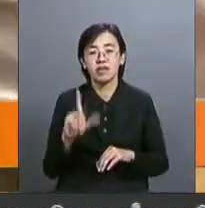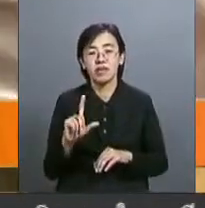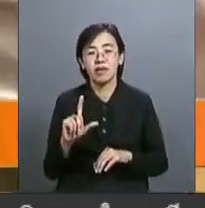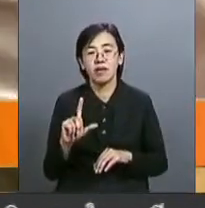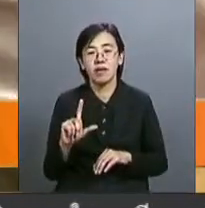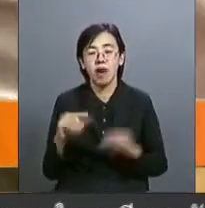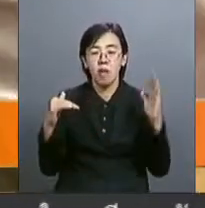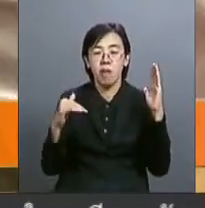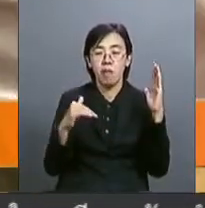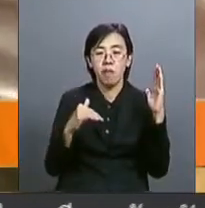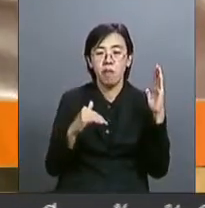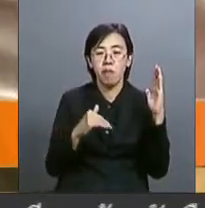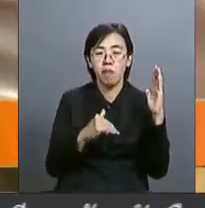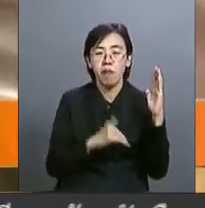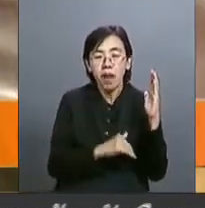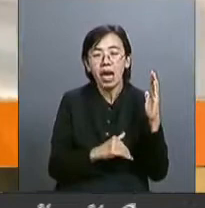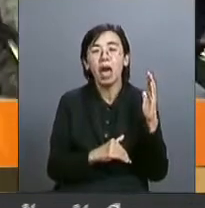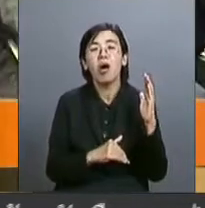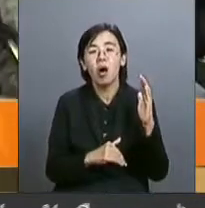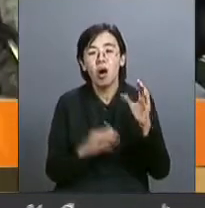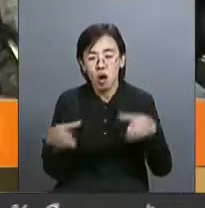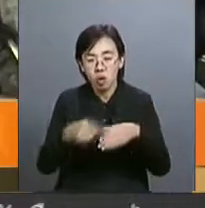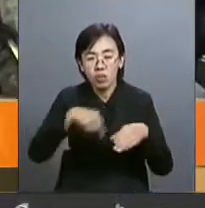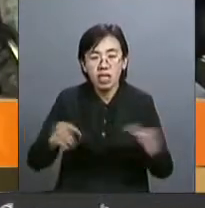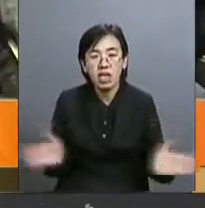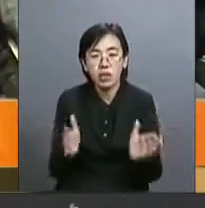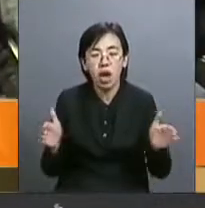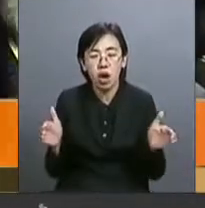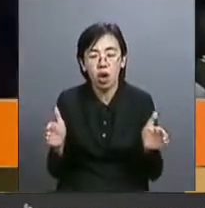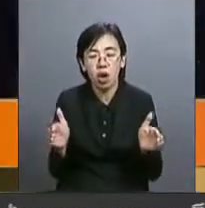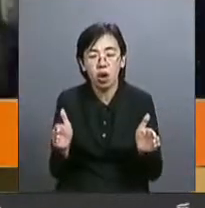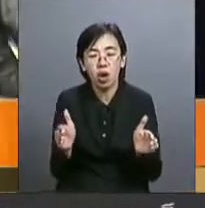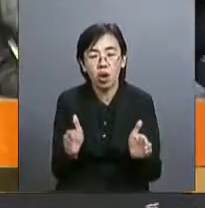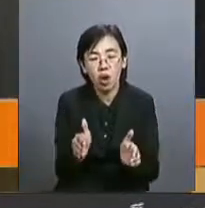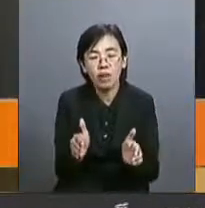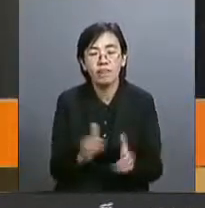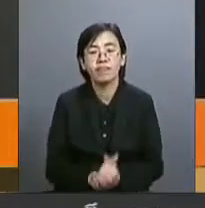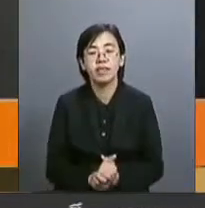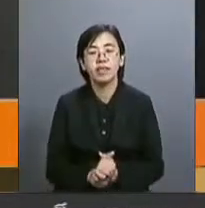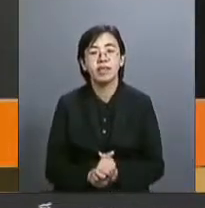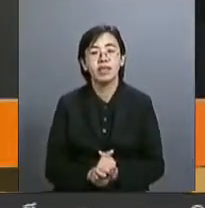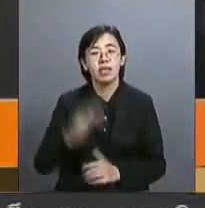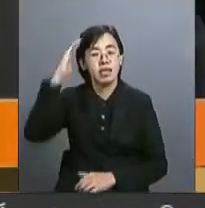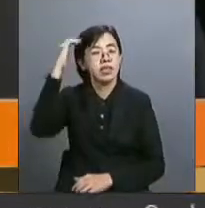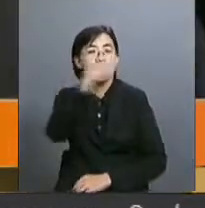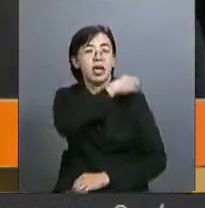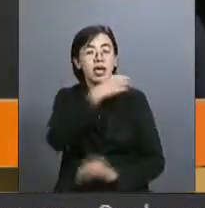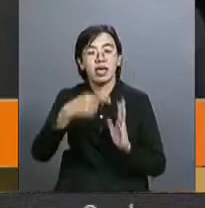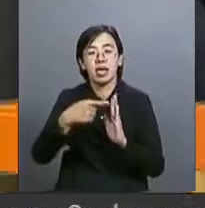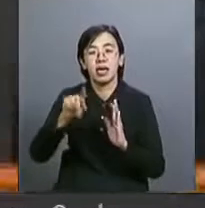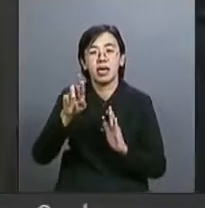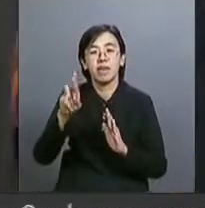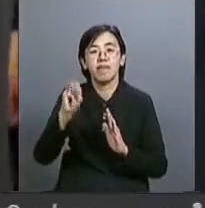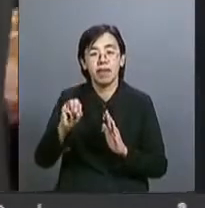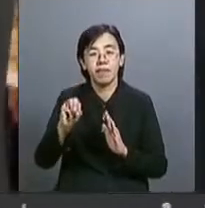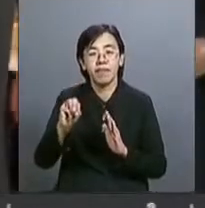งขาลงที่ผ่านมาทำให้กองหนุนที่มีอยู่หดหายไปจำนวนมากกระทั่งพลเอกเปรมตินสุรานนท์ประธานองคมน